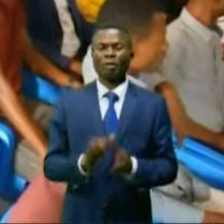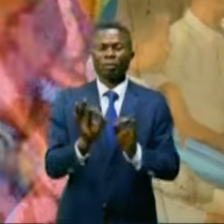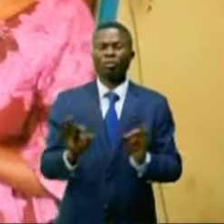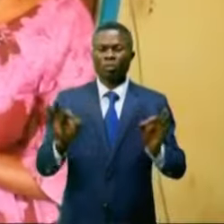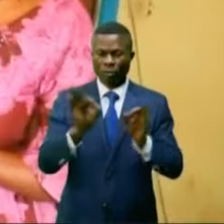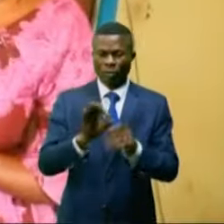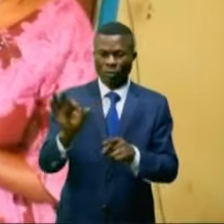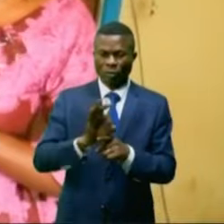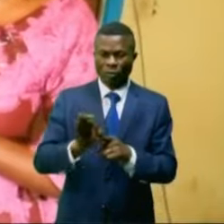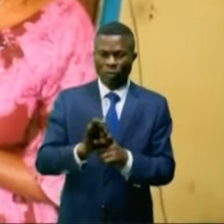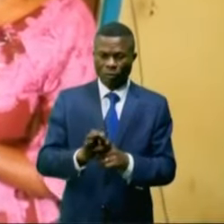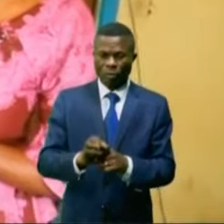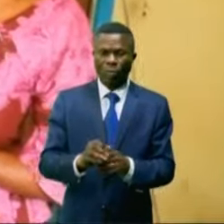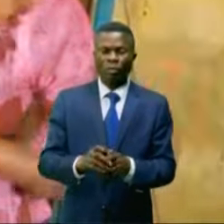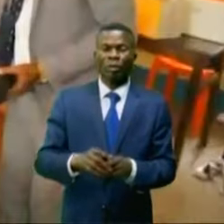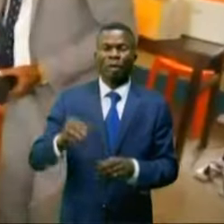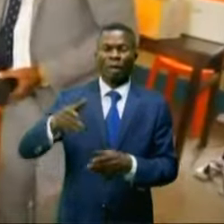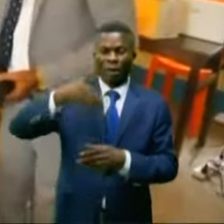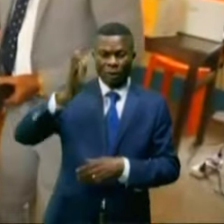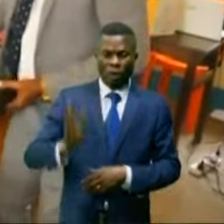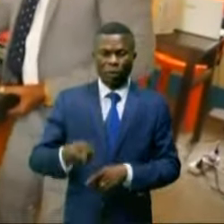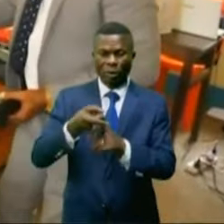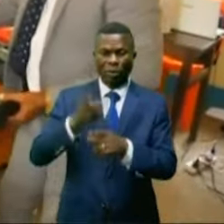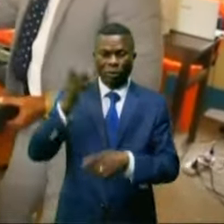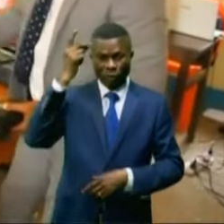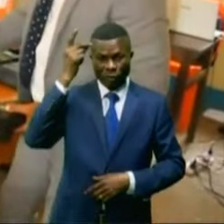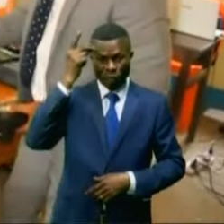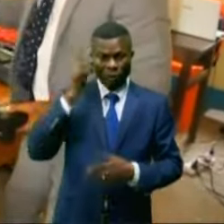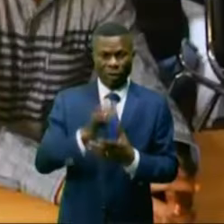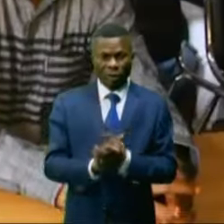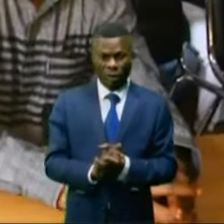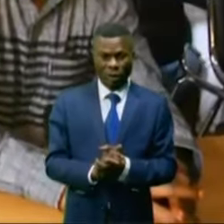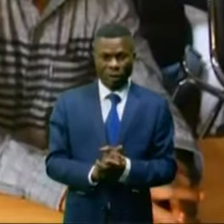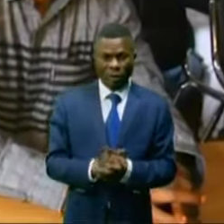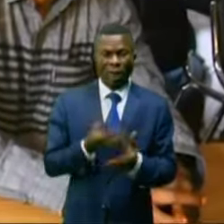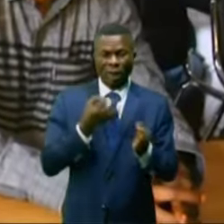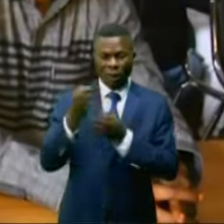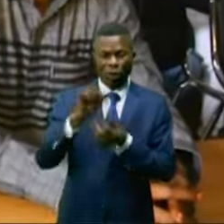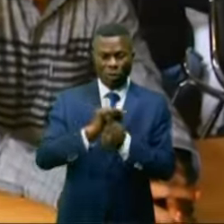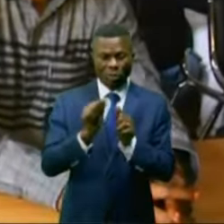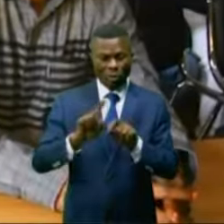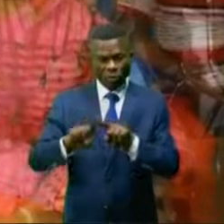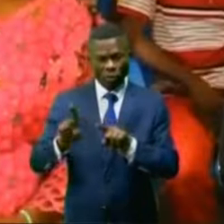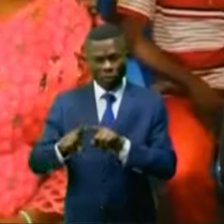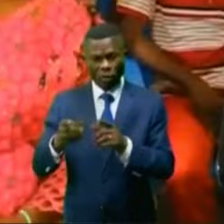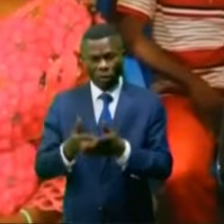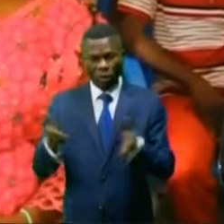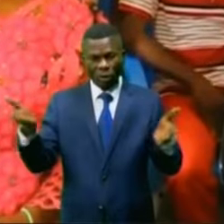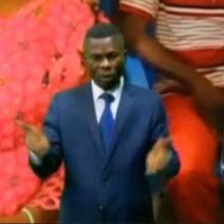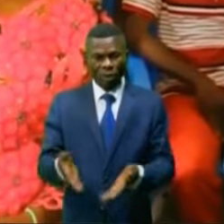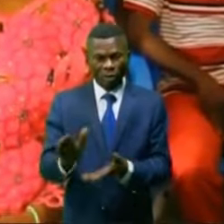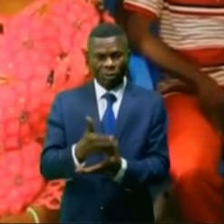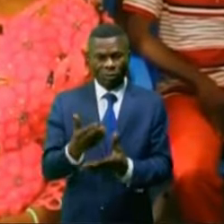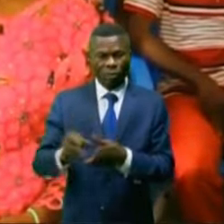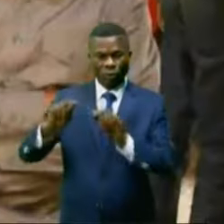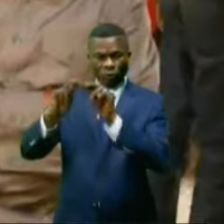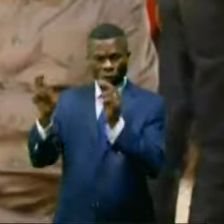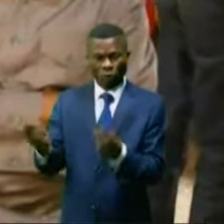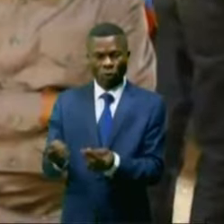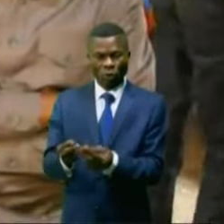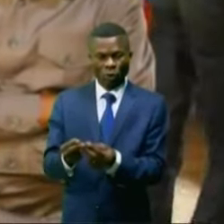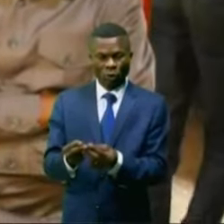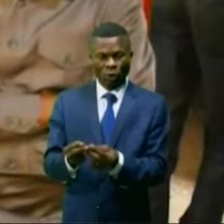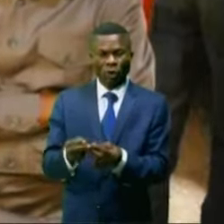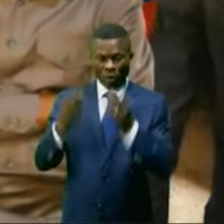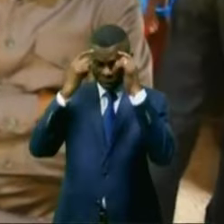les experts venus de Kinshasa, vise à dissiper certaines divergences qui existaient entre l'organe